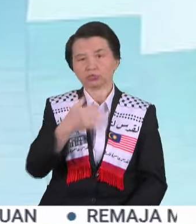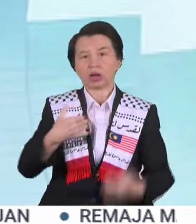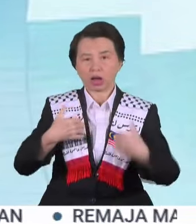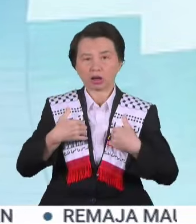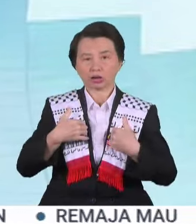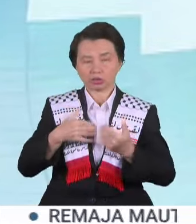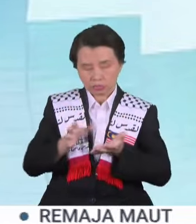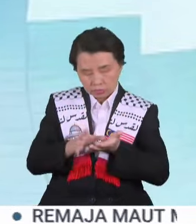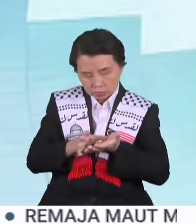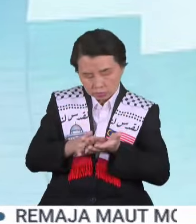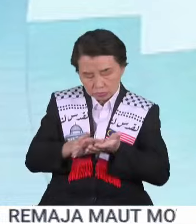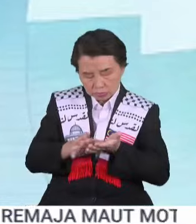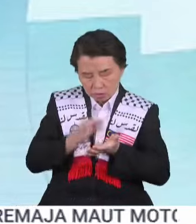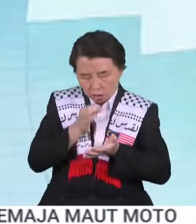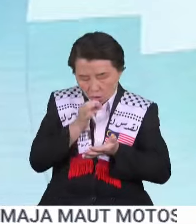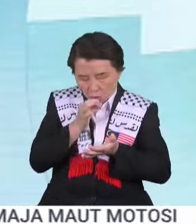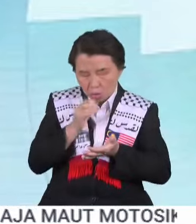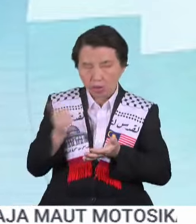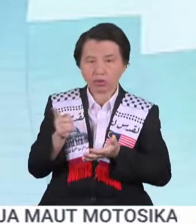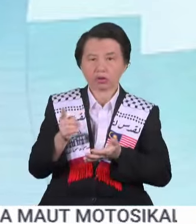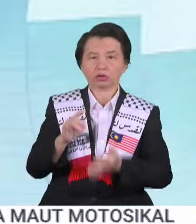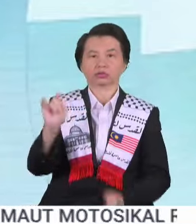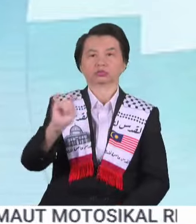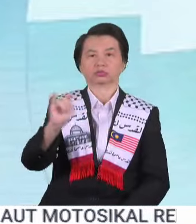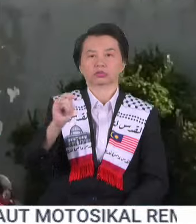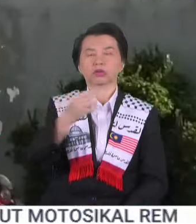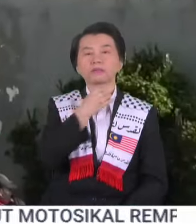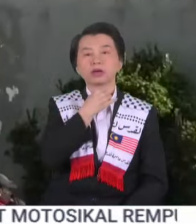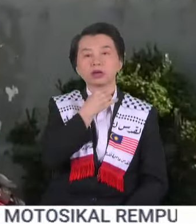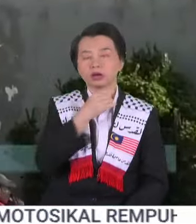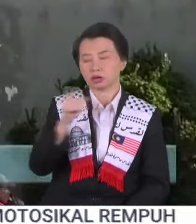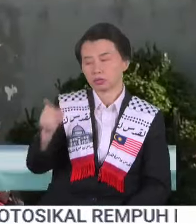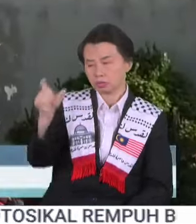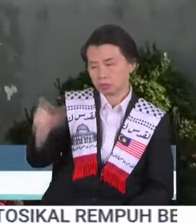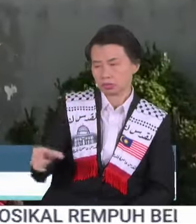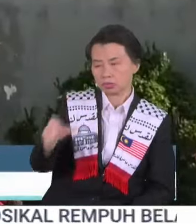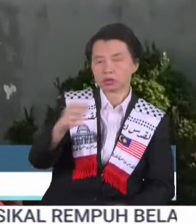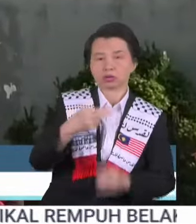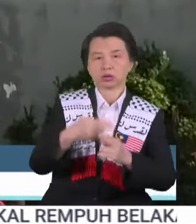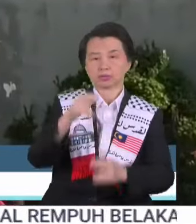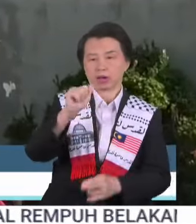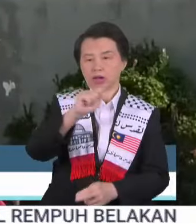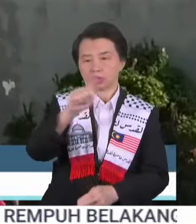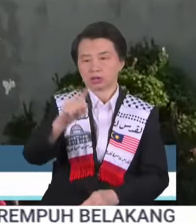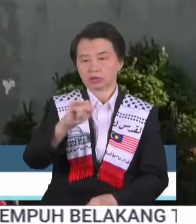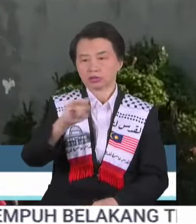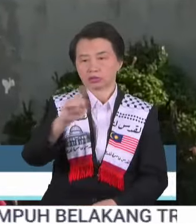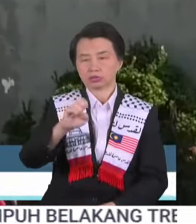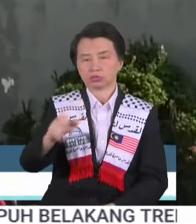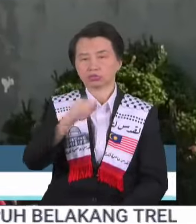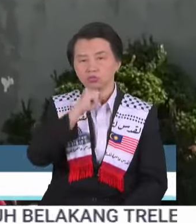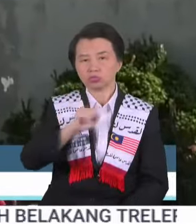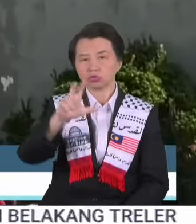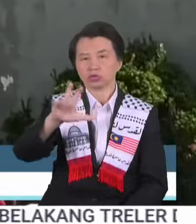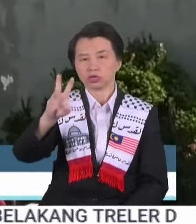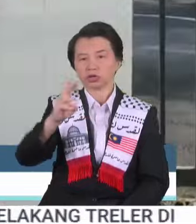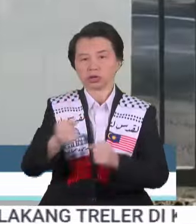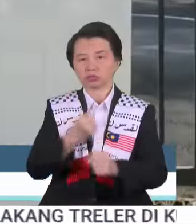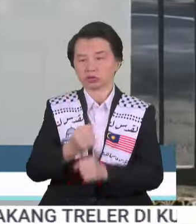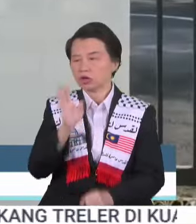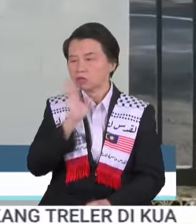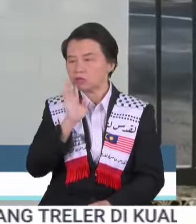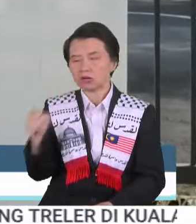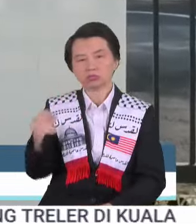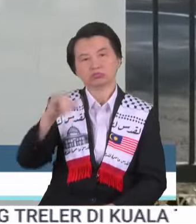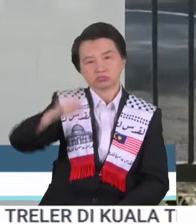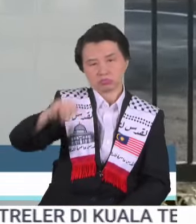di Mahkamah Magistrate Teluk Intan. Tertuduh Muhammad Azizul Abdul Rashid, 36 tahun, membuat pengakuan itu